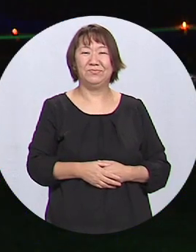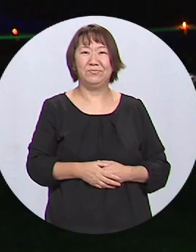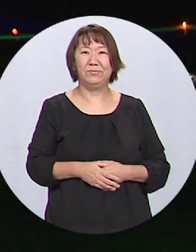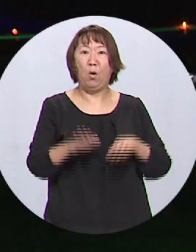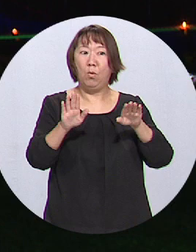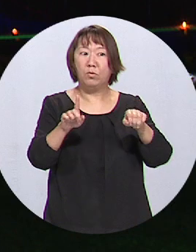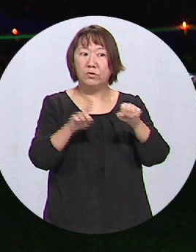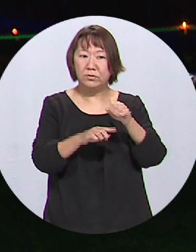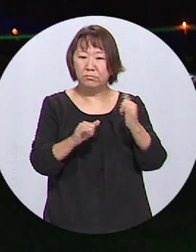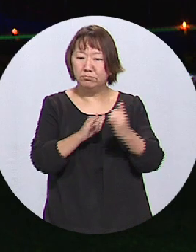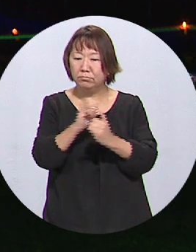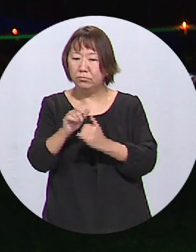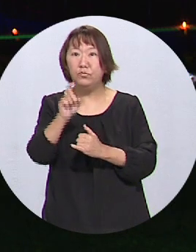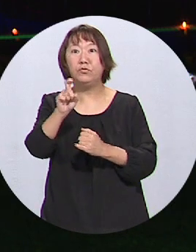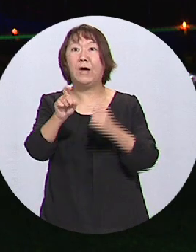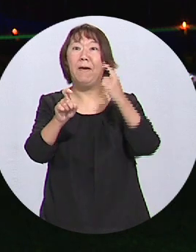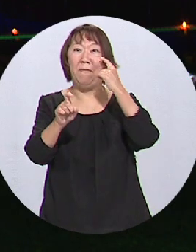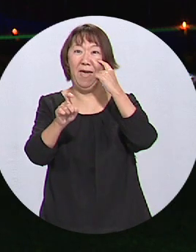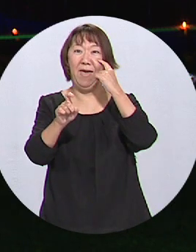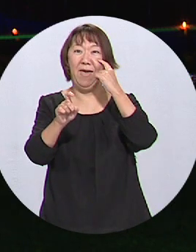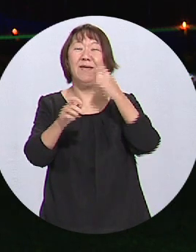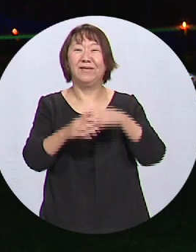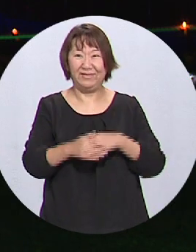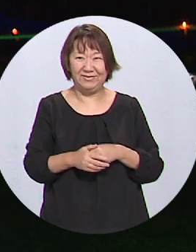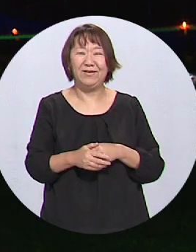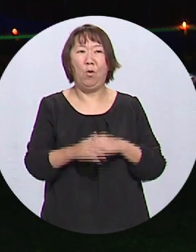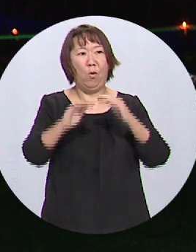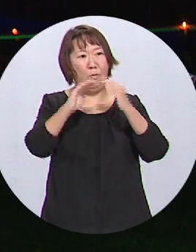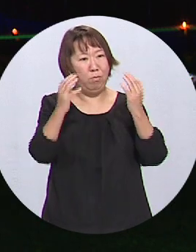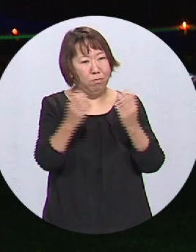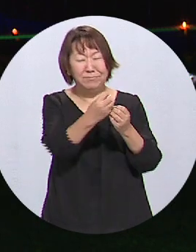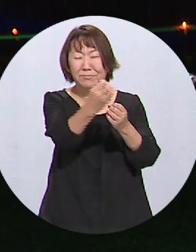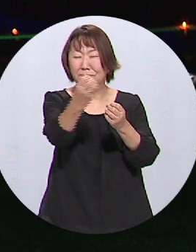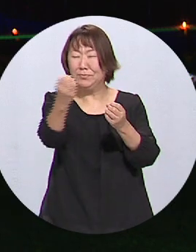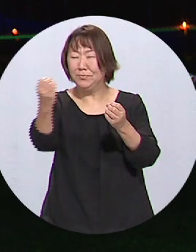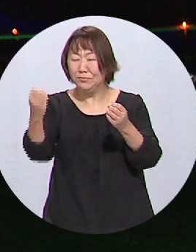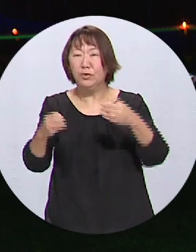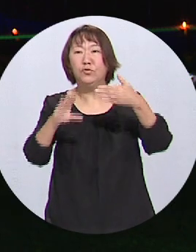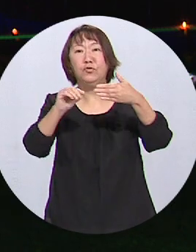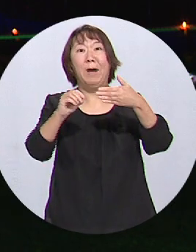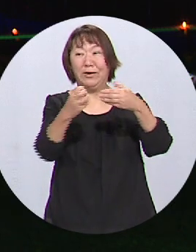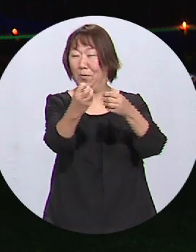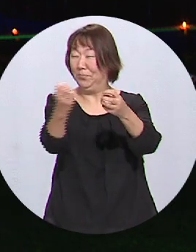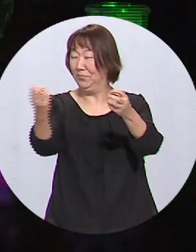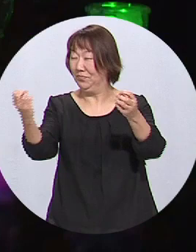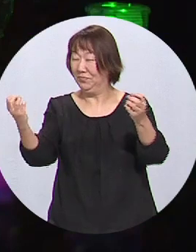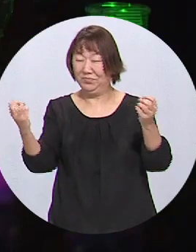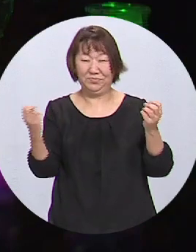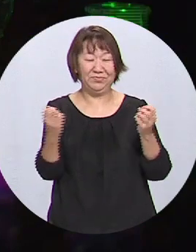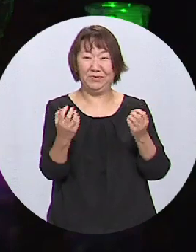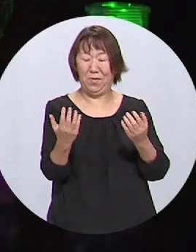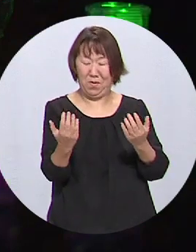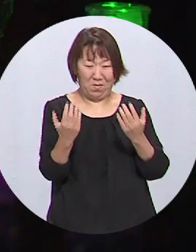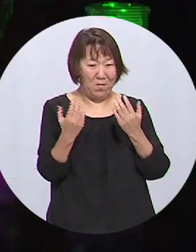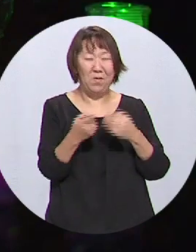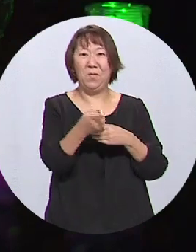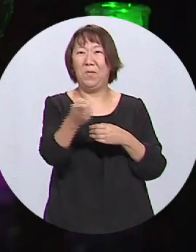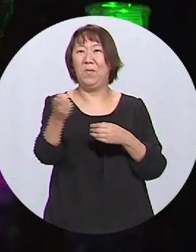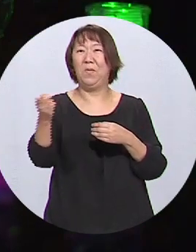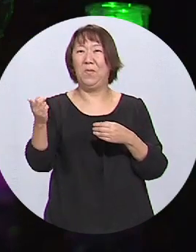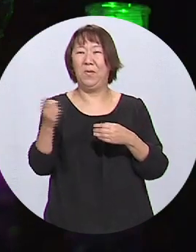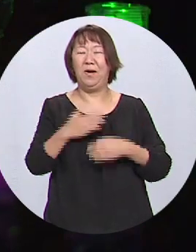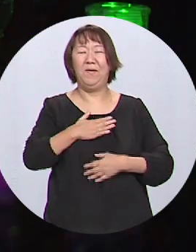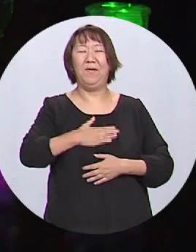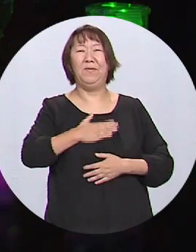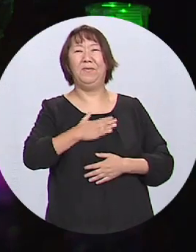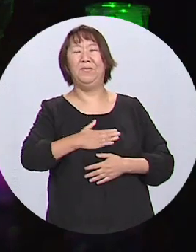今年で10回目を迎えるこのイベント、およそ9万個の電球を使用した圧巻のイルミネーションが訪れる人の心